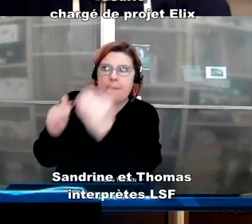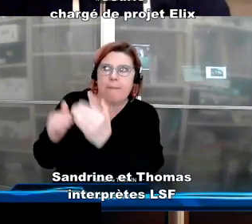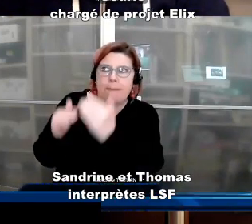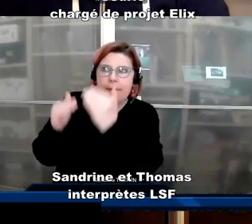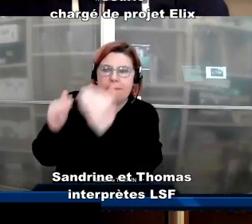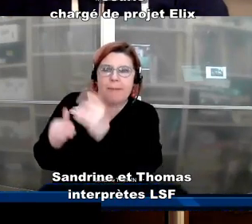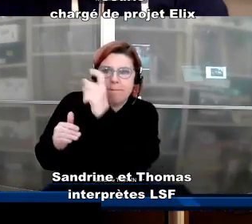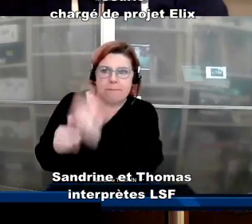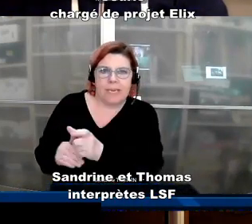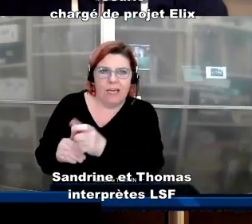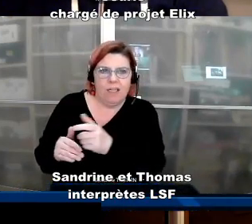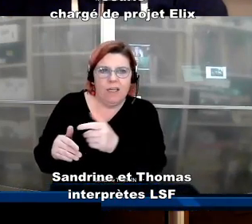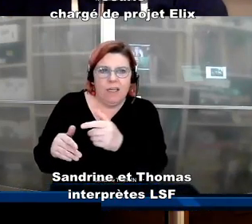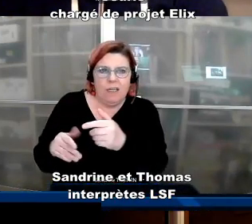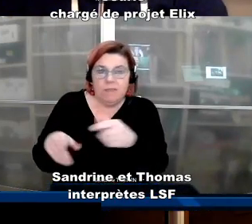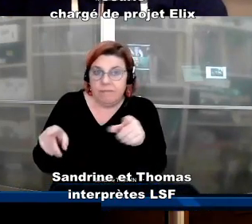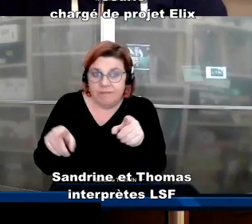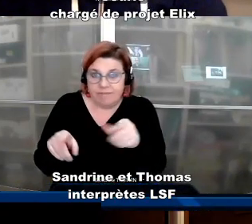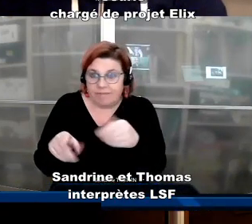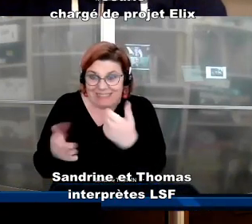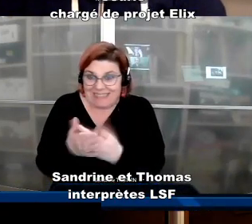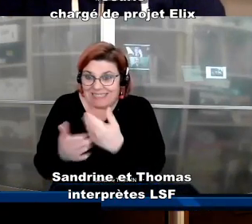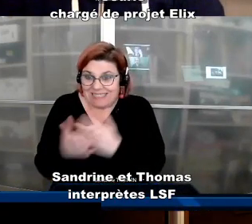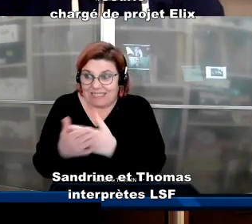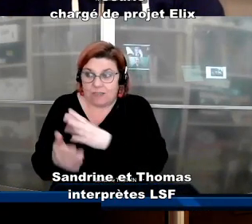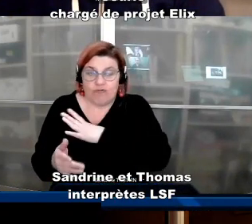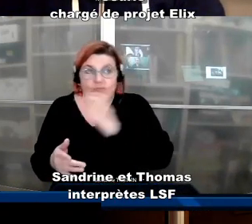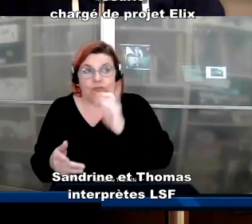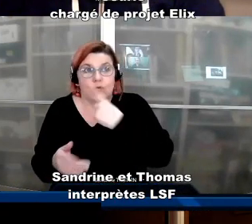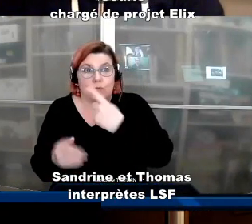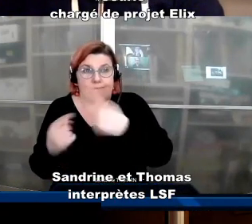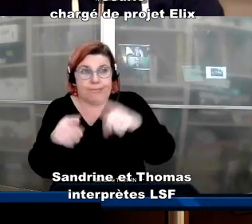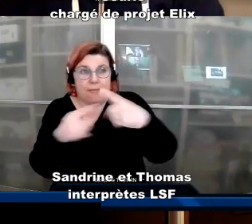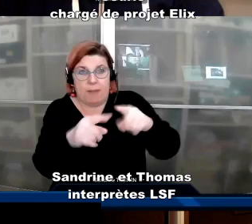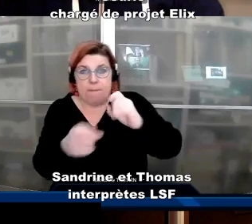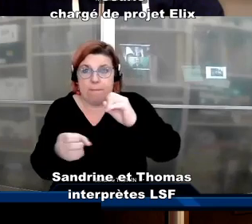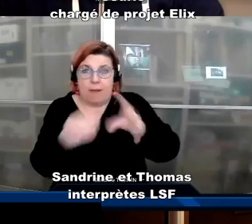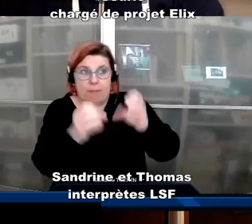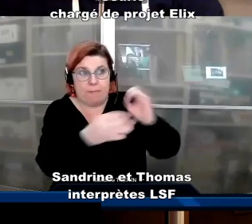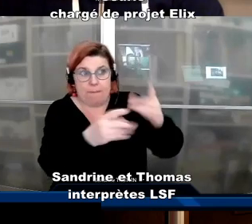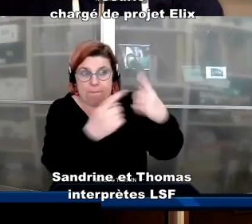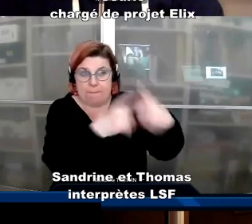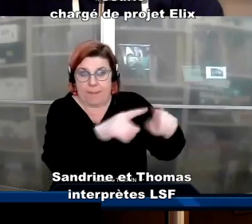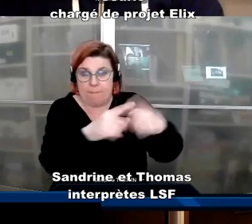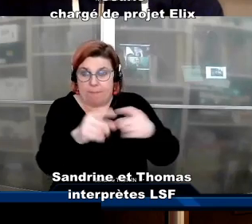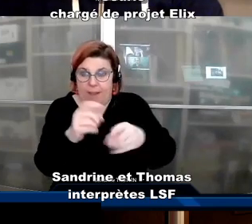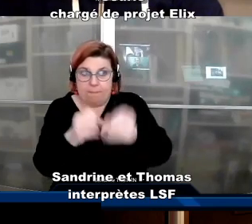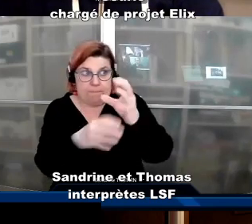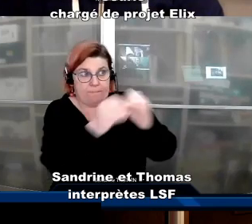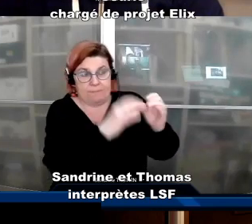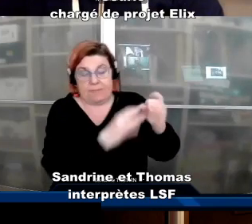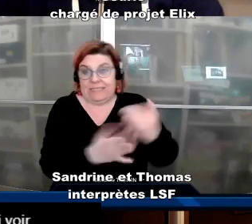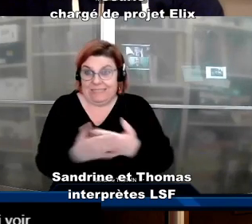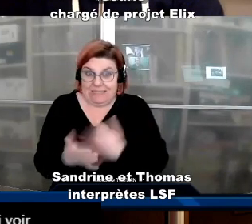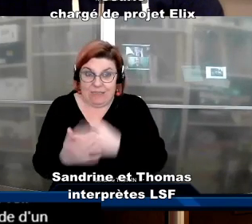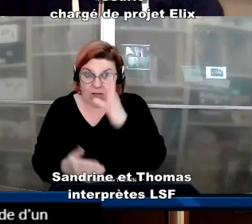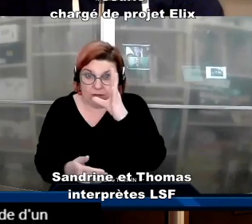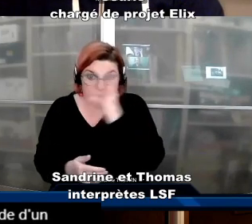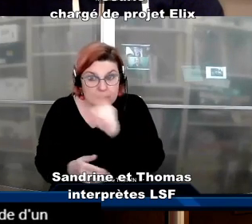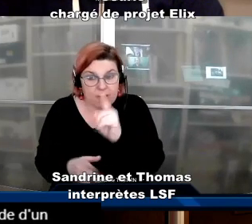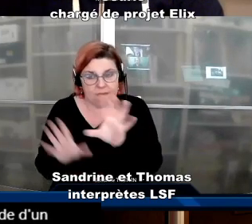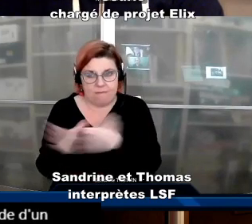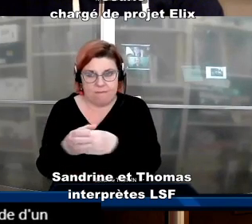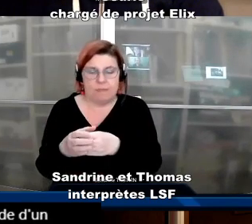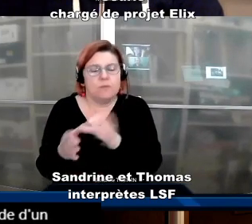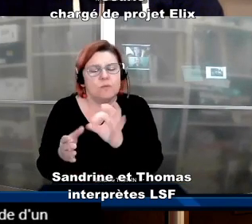comme le français, les personnes sourdes signent un peu différemment. Et je crois qu'il ne faut pas oublier, enfin, la formation, c'est hyper